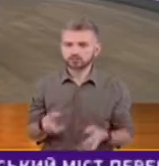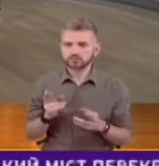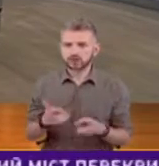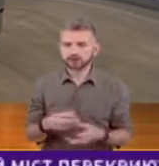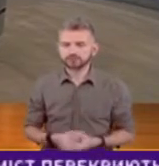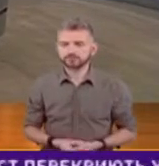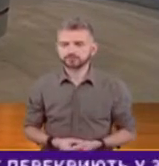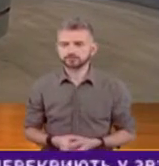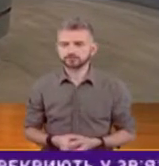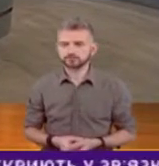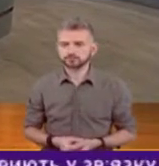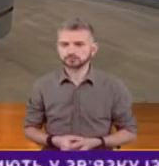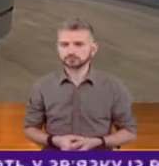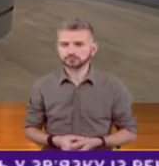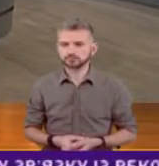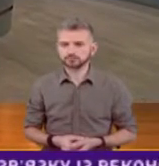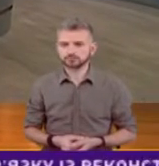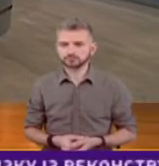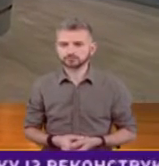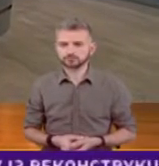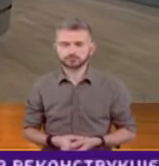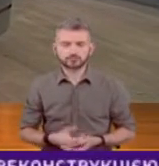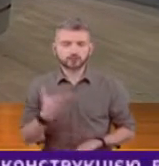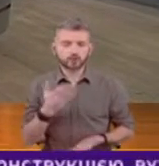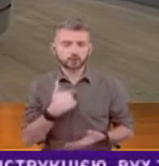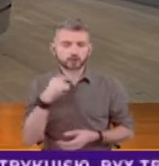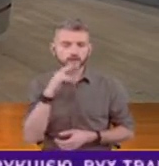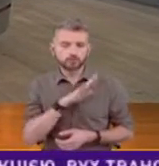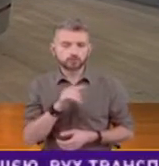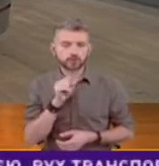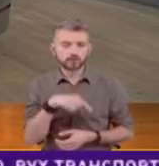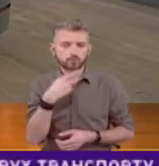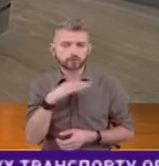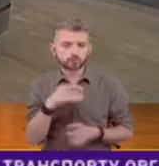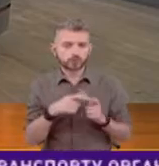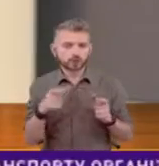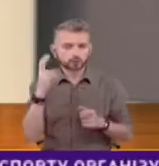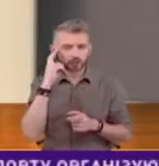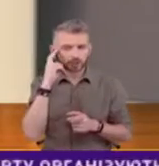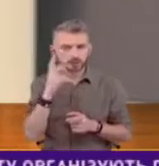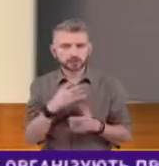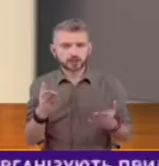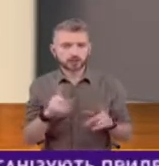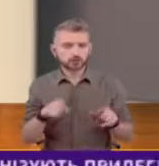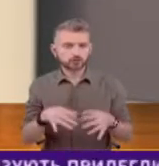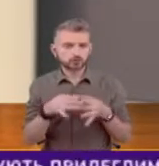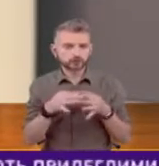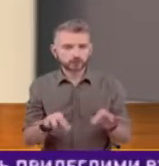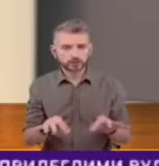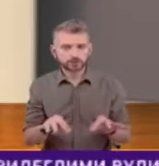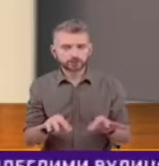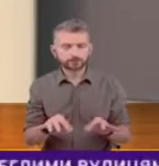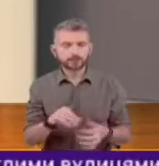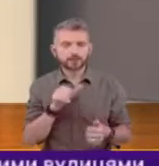має відбуватися, яким чином буде працювати цей механізм? Ну, якщо я не помиляюсь, там мова йде про картку киянина, яка теж дозволить,